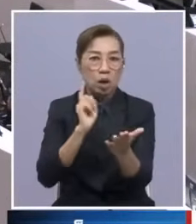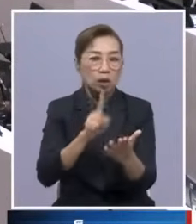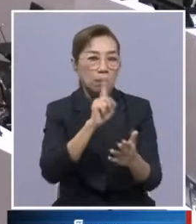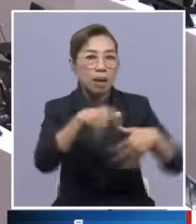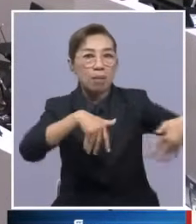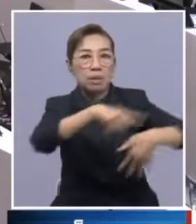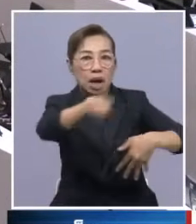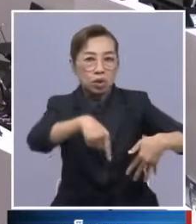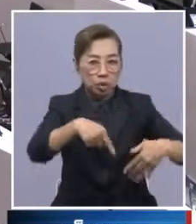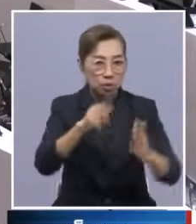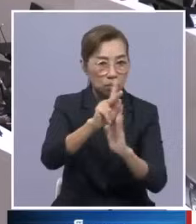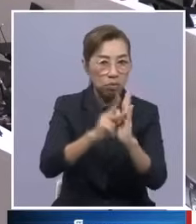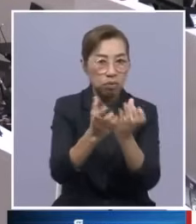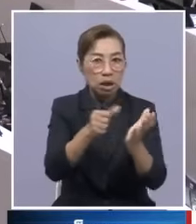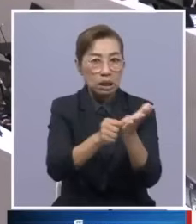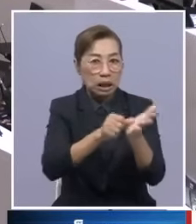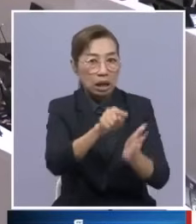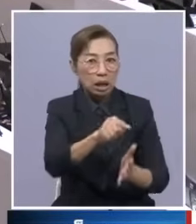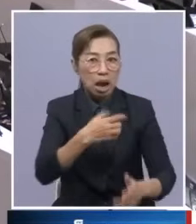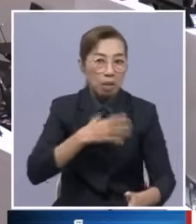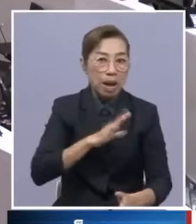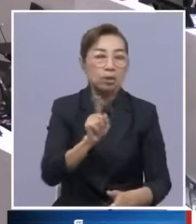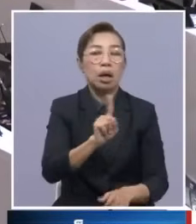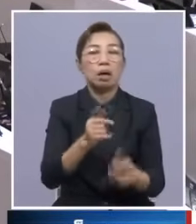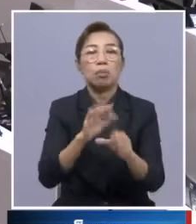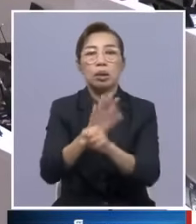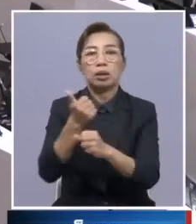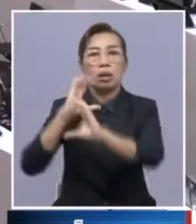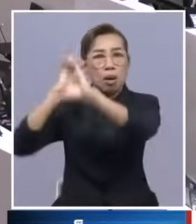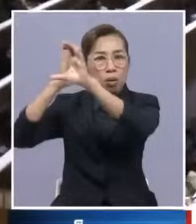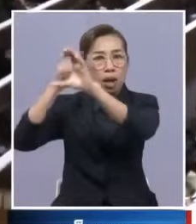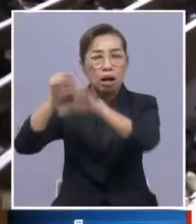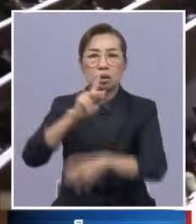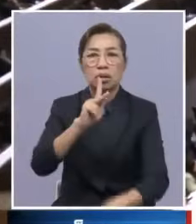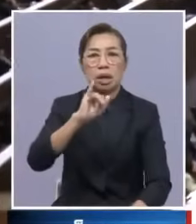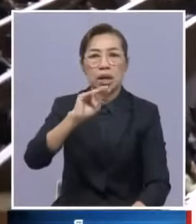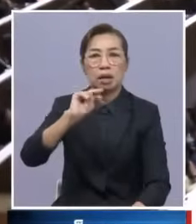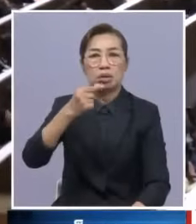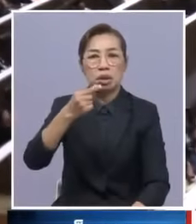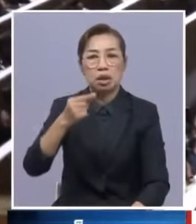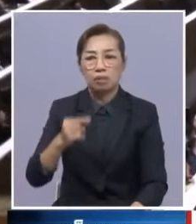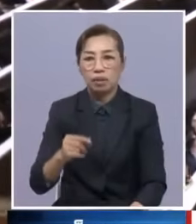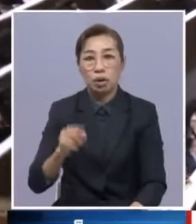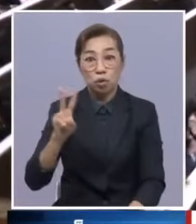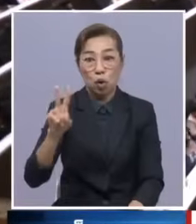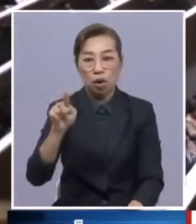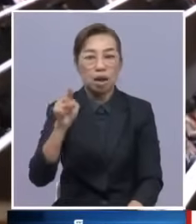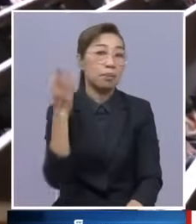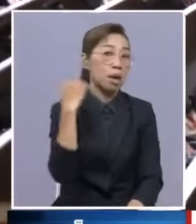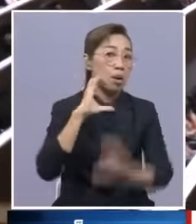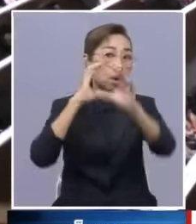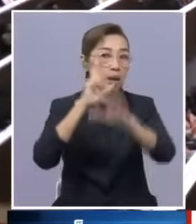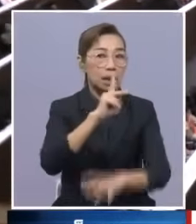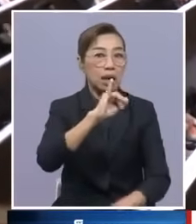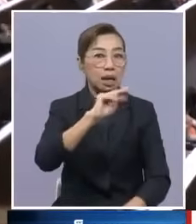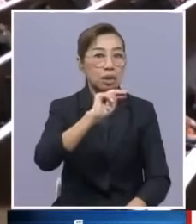ในห่วงที่กระแสหนังตอนนี้โฟคิงภาค2ใช่ไหมกำลังเข้าฉายเลยนะคะเนื้อหาก็ต่อเนื่องจากภาคแรกเขาสื่อ